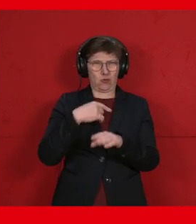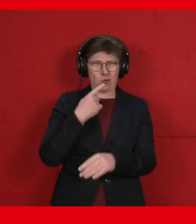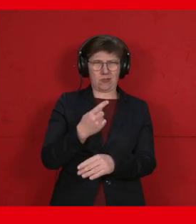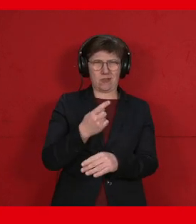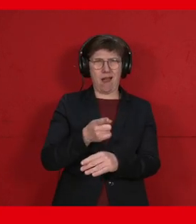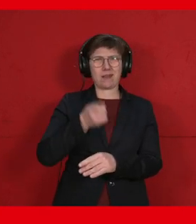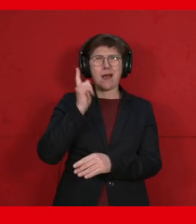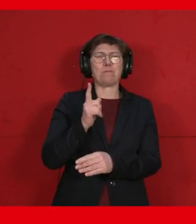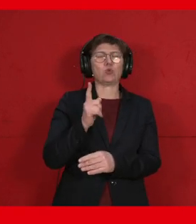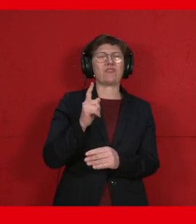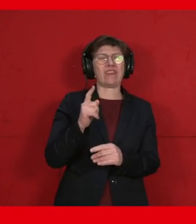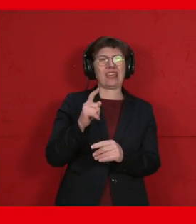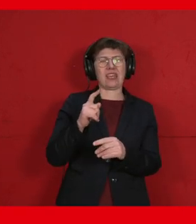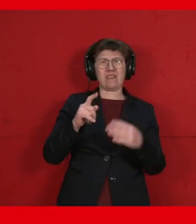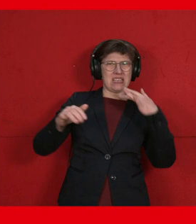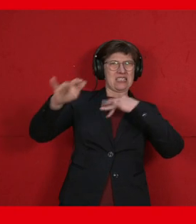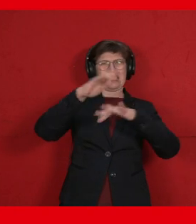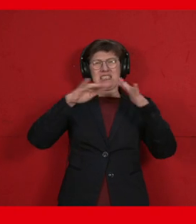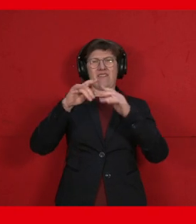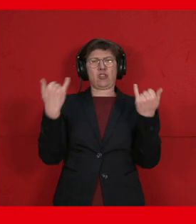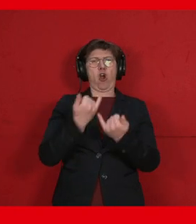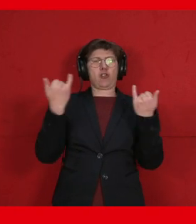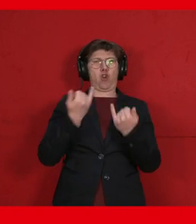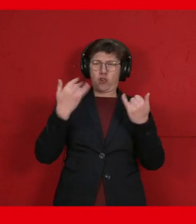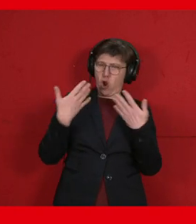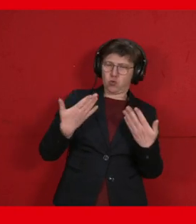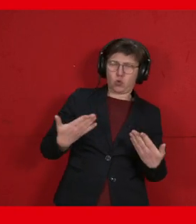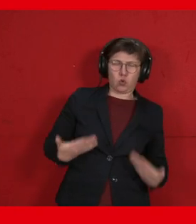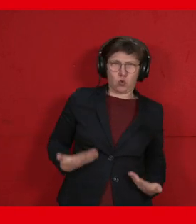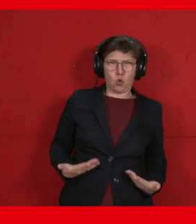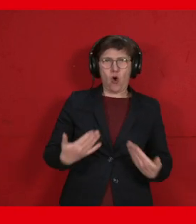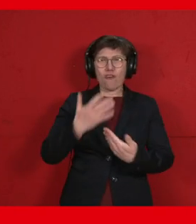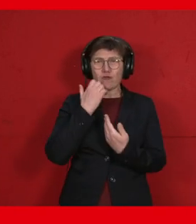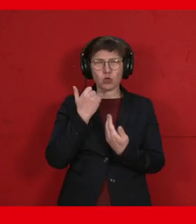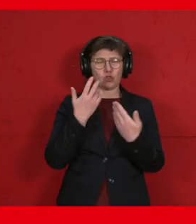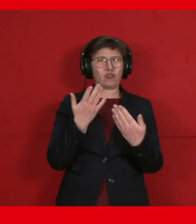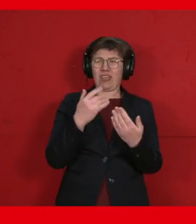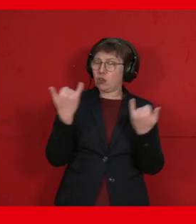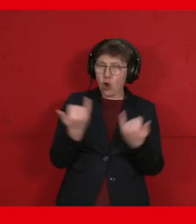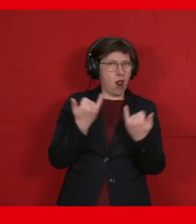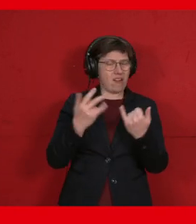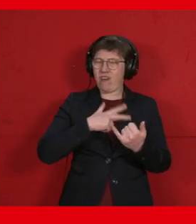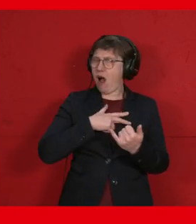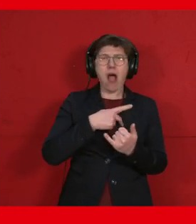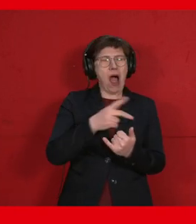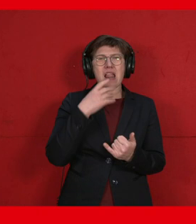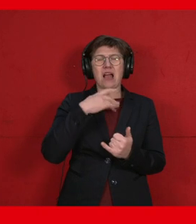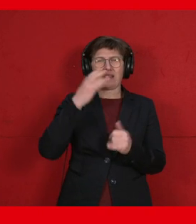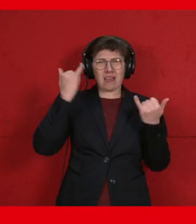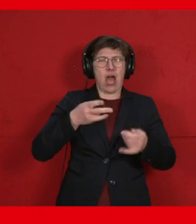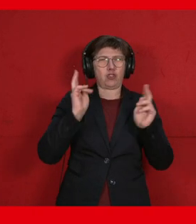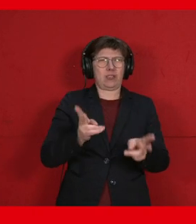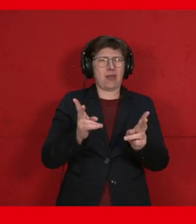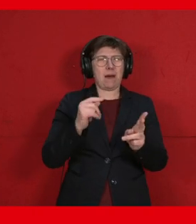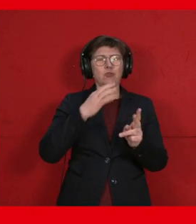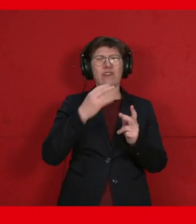müssen jetzt runterkommen von einer hohen Flughöhe, wo das alles toll aussieht. Und diese Wünsche natürlich her sind und auch eigentlich jeder unterschreiben kann. Wir